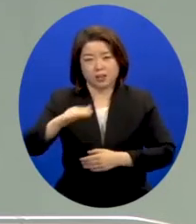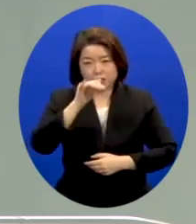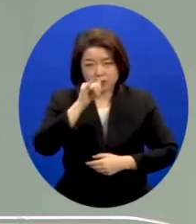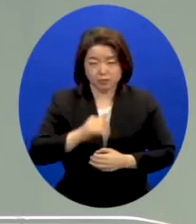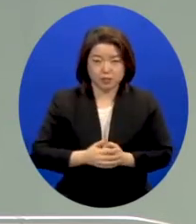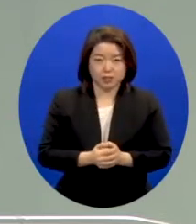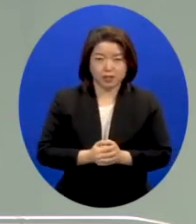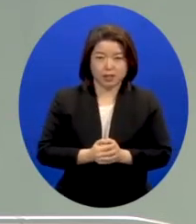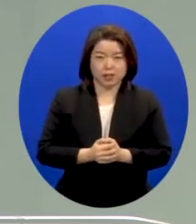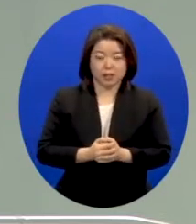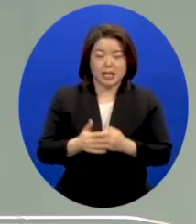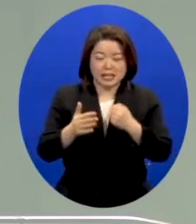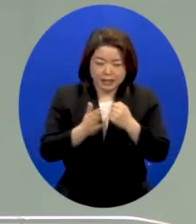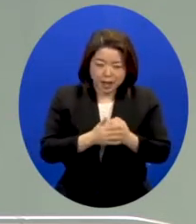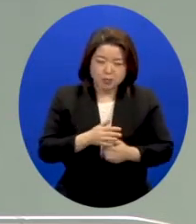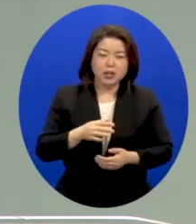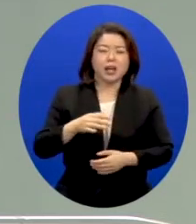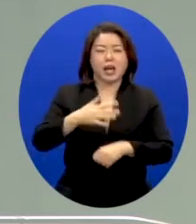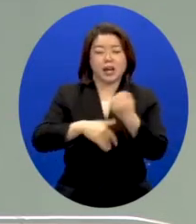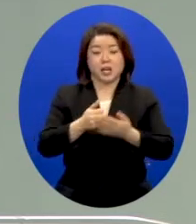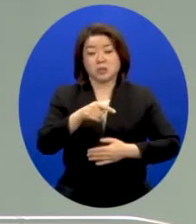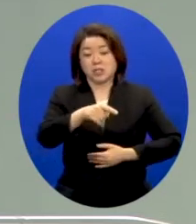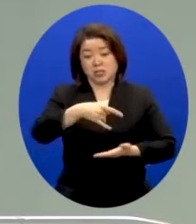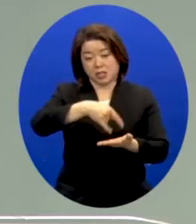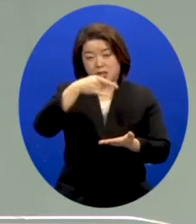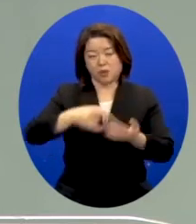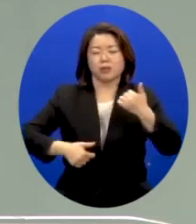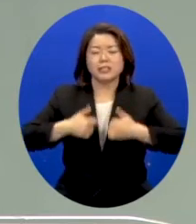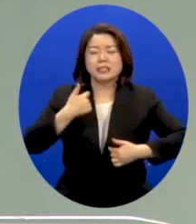하나님은 애 녹을 그러네 녹을 기뻐 하셨어요